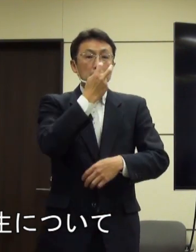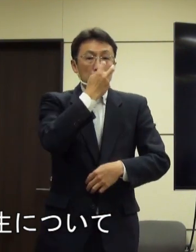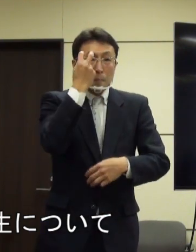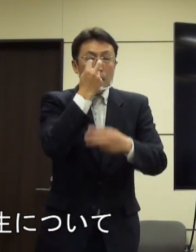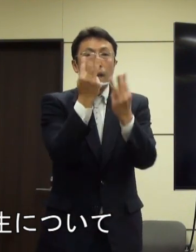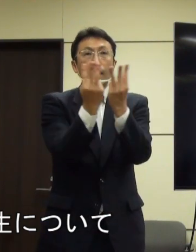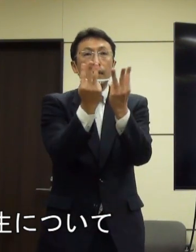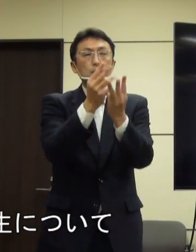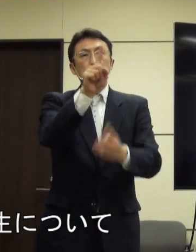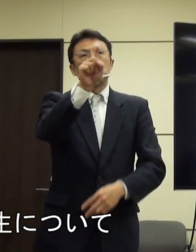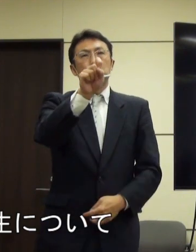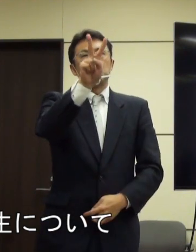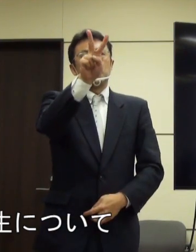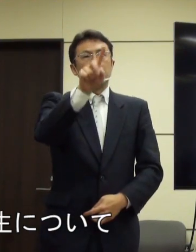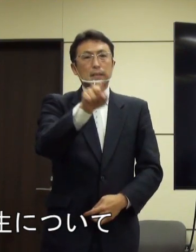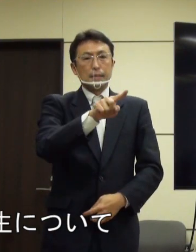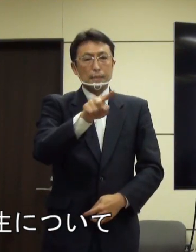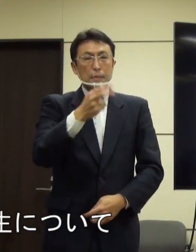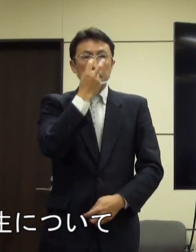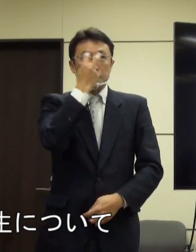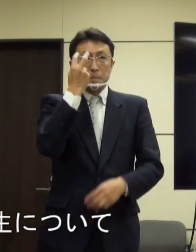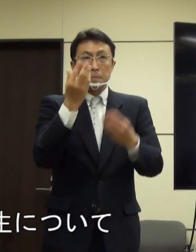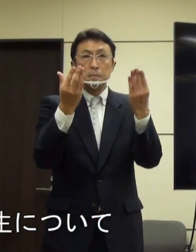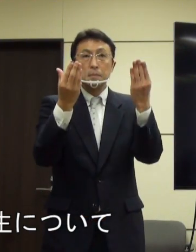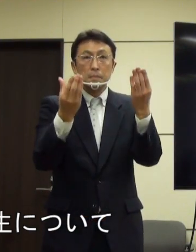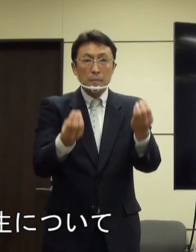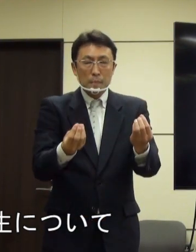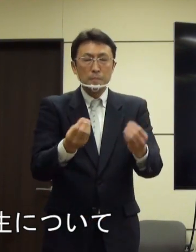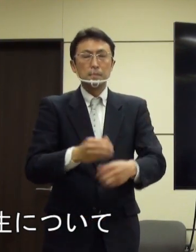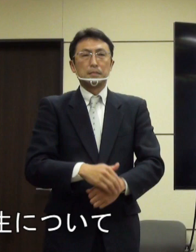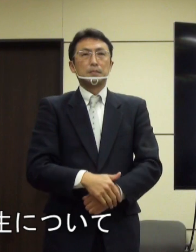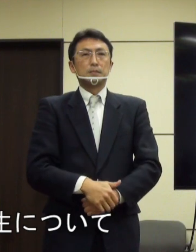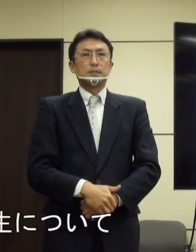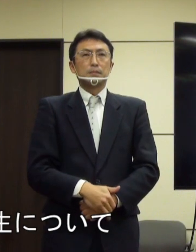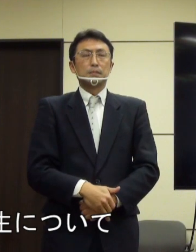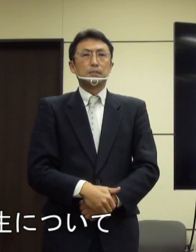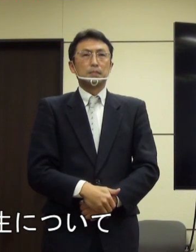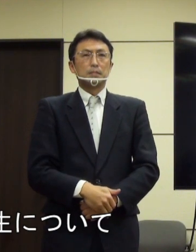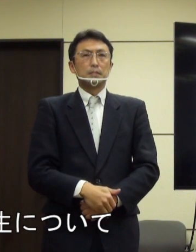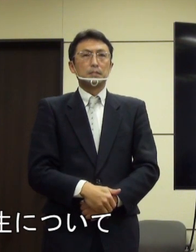が確認されておりますそしてこのクラスターの